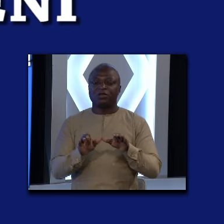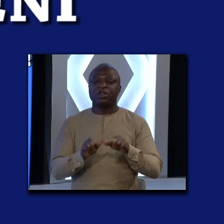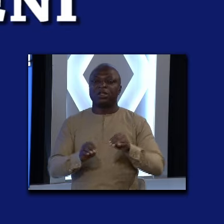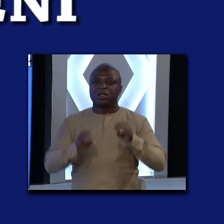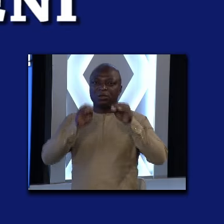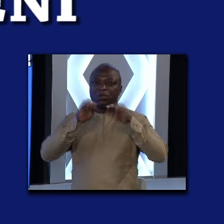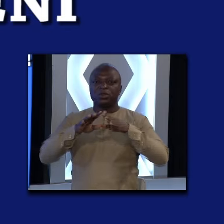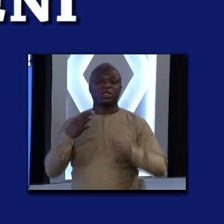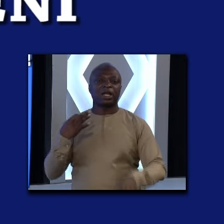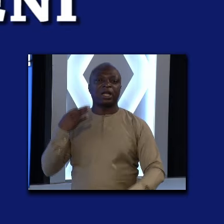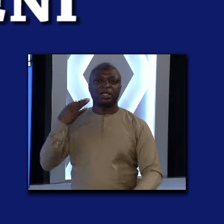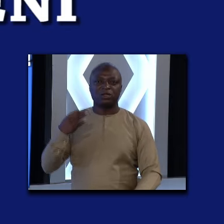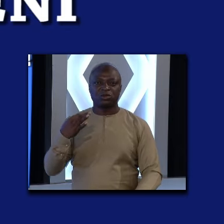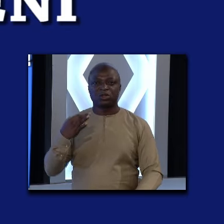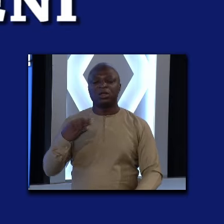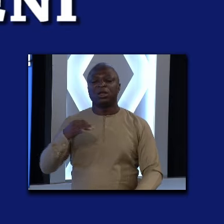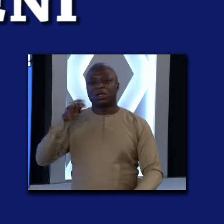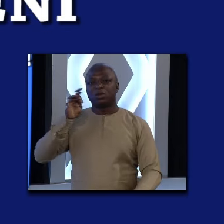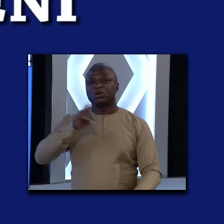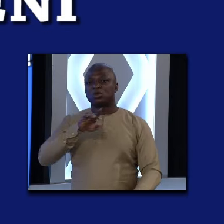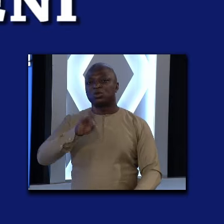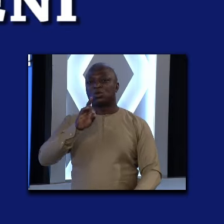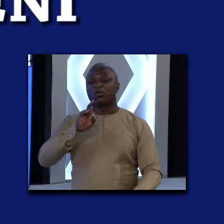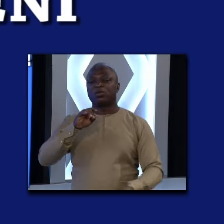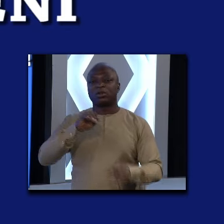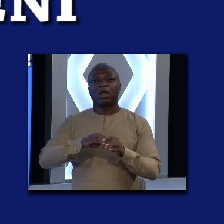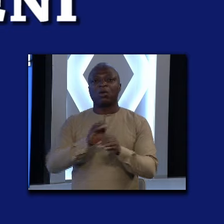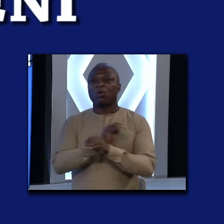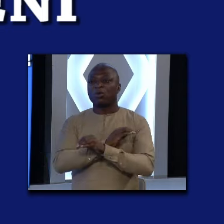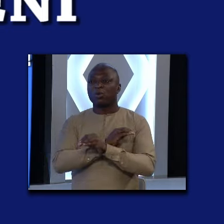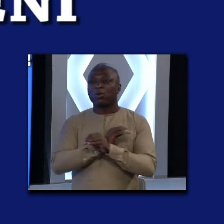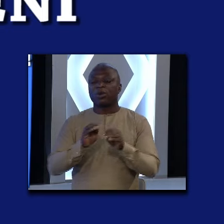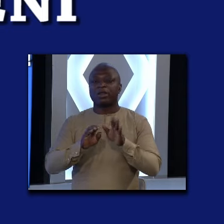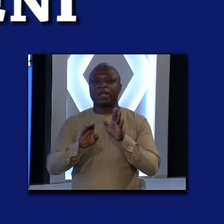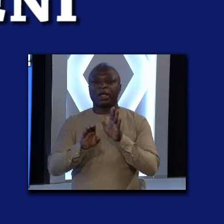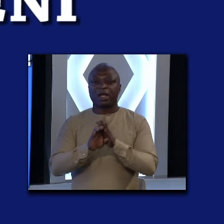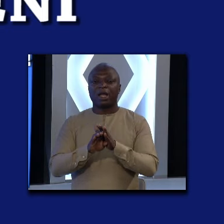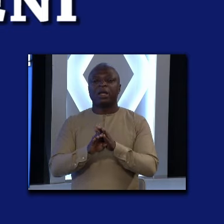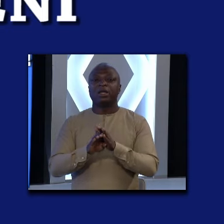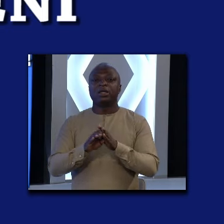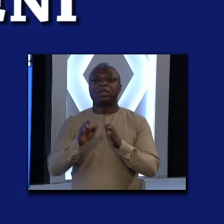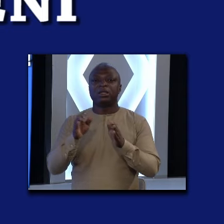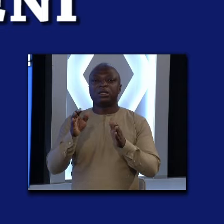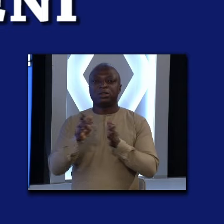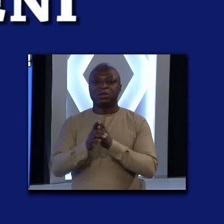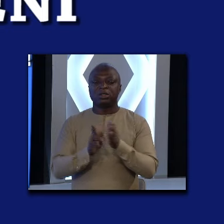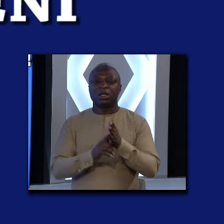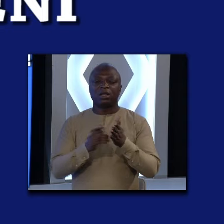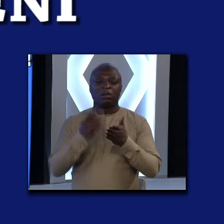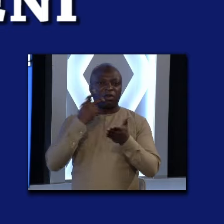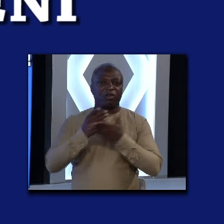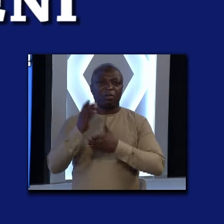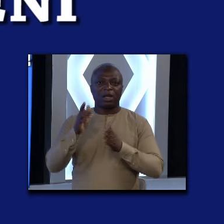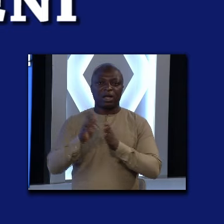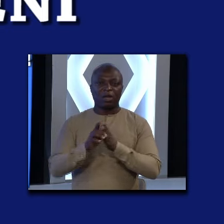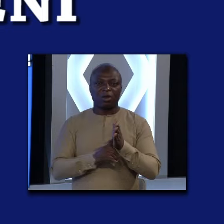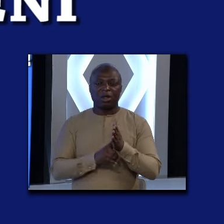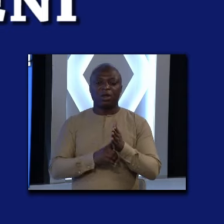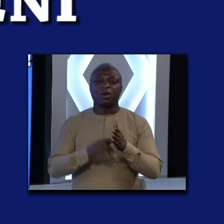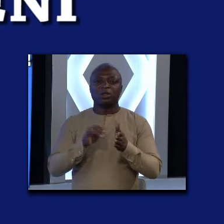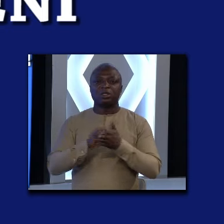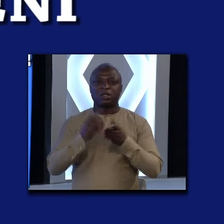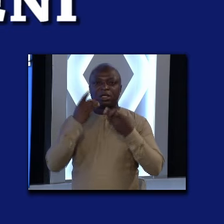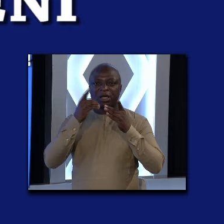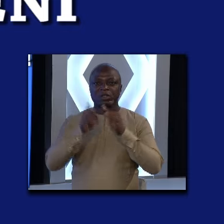sa candidature et qu'il ne se trouve dans aucun des cas d'inéligibilité prévus par la loi. Une